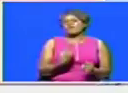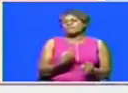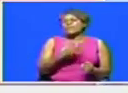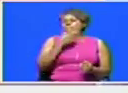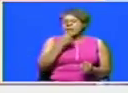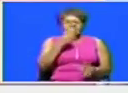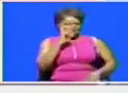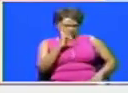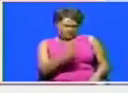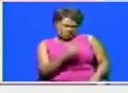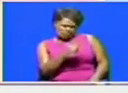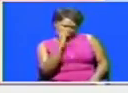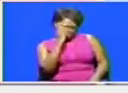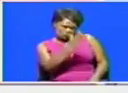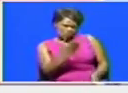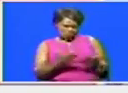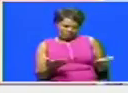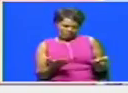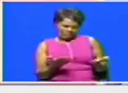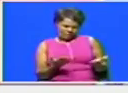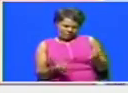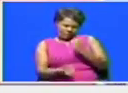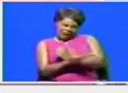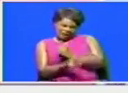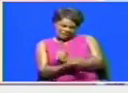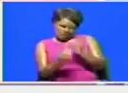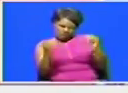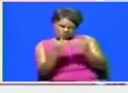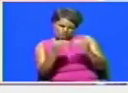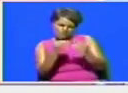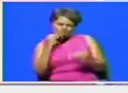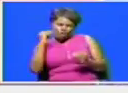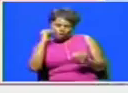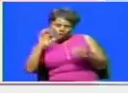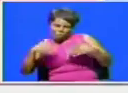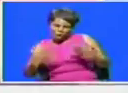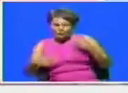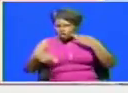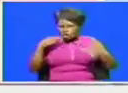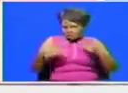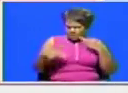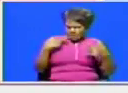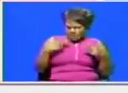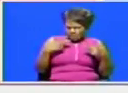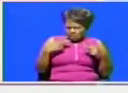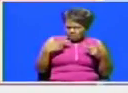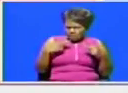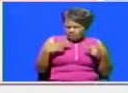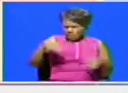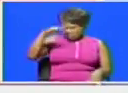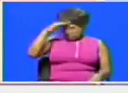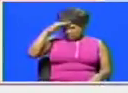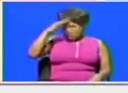pia huwa wanaangalia wewe unaelekea wapi. Utamadvise tukutane nyumbani ama tukutane kwenye hotelini ama mtakutana kwenye bar. Ukishamwambia mambo ya baa